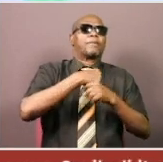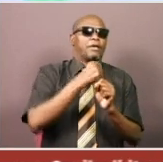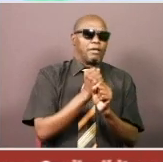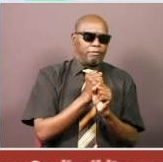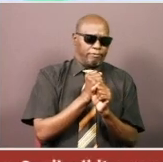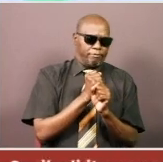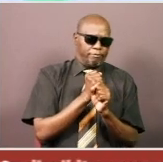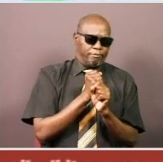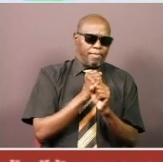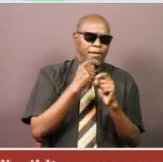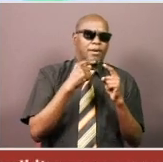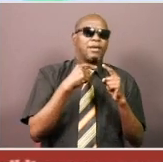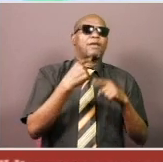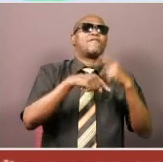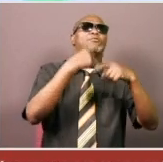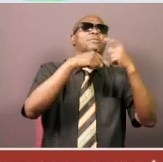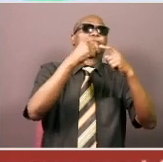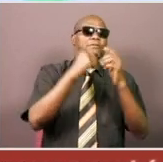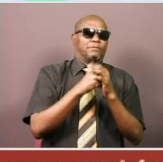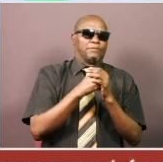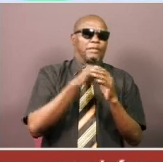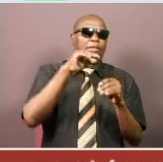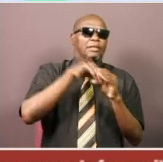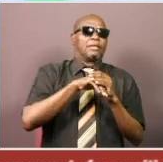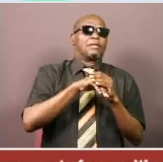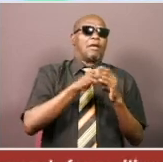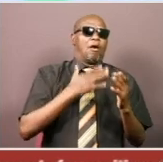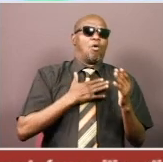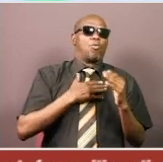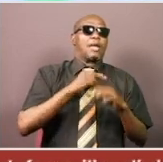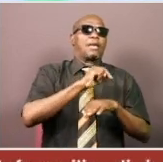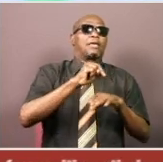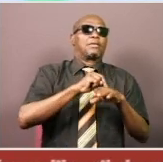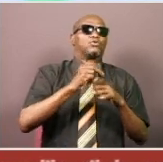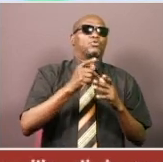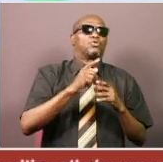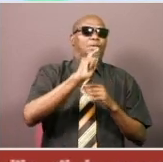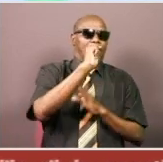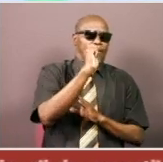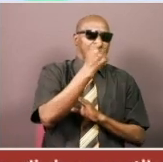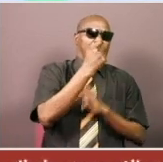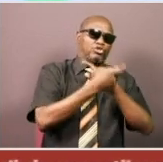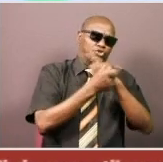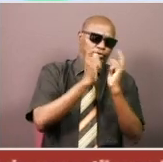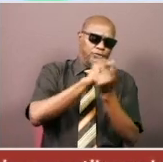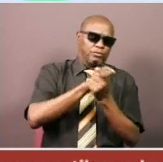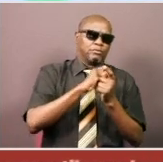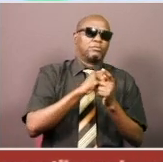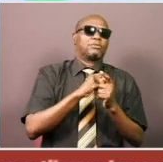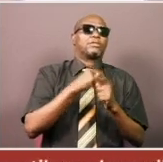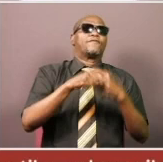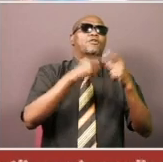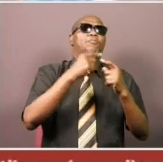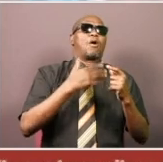tuweze kutekeleza maendeleo katika taifa letu, tuweze kubadilisha Kenya na tupeleke taifa letu la Kenya